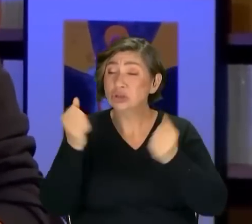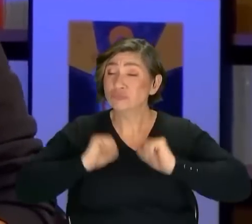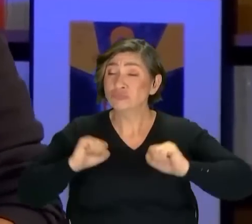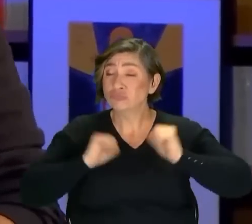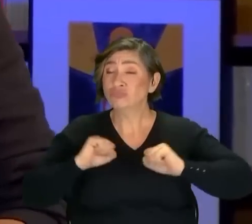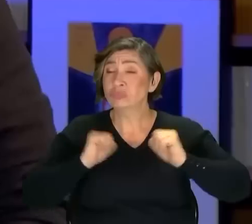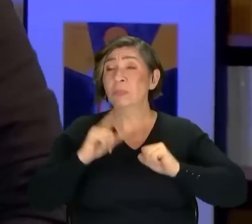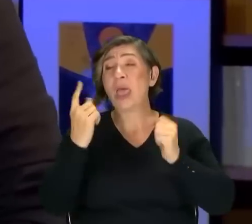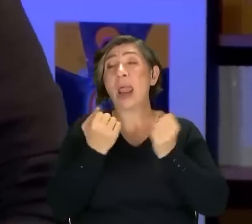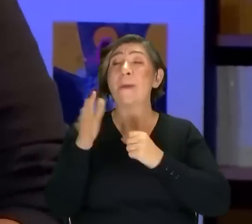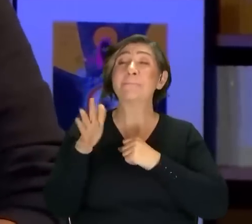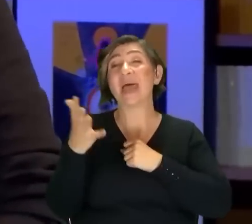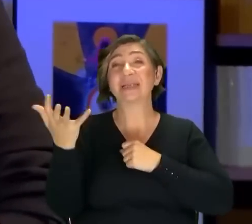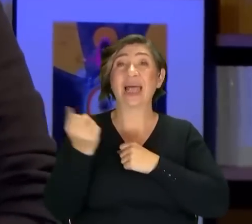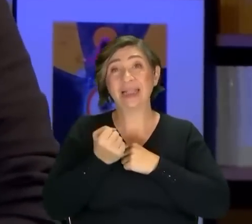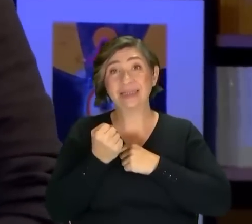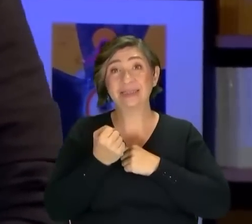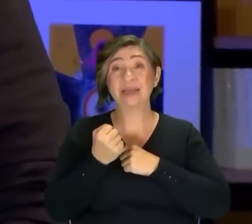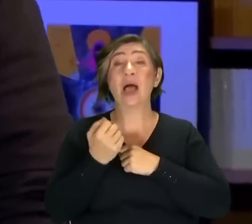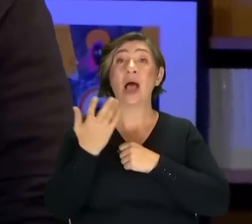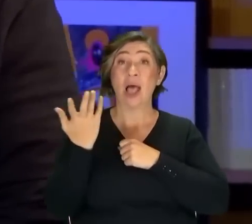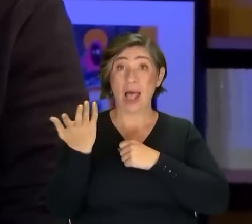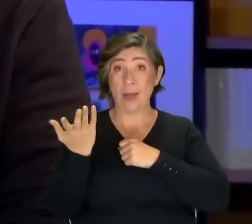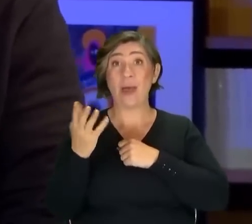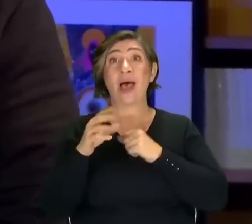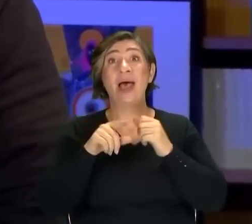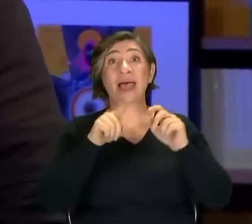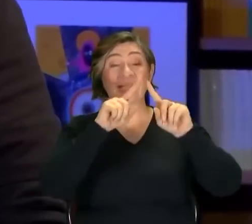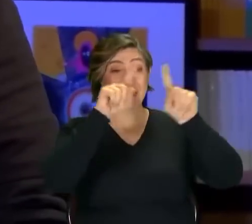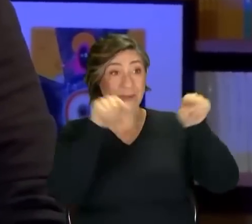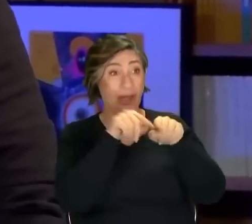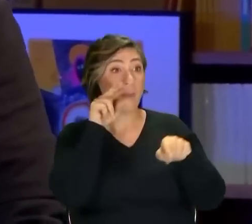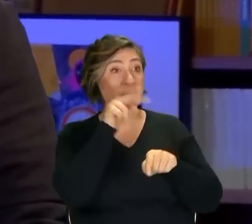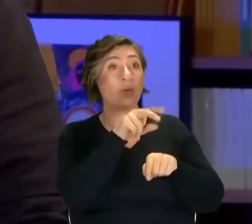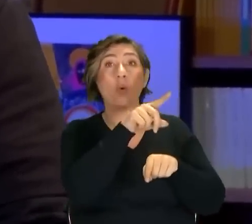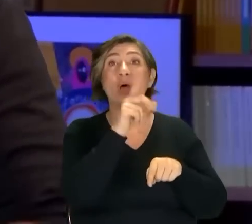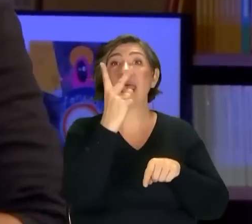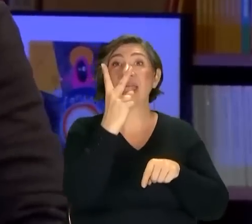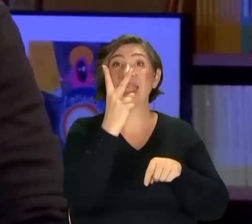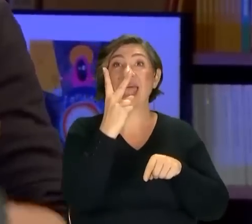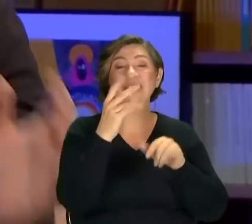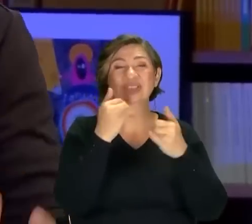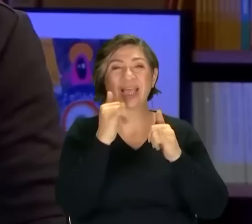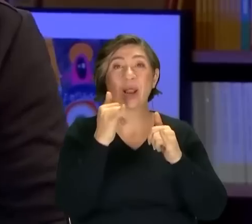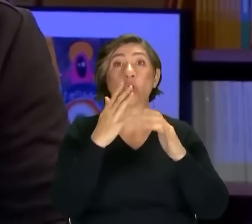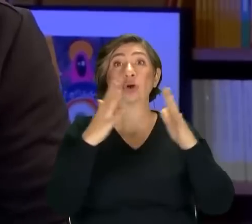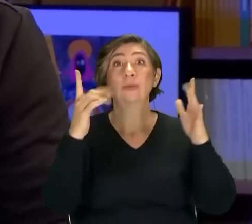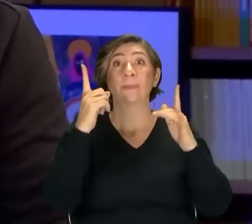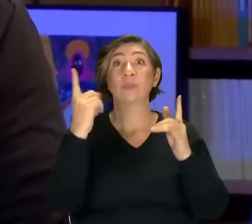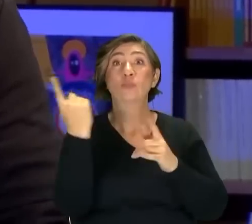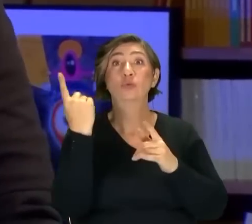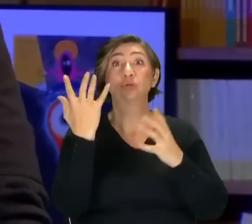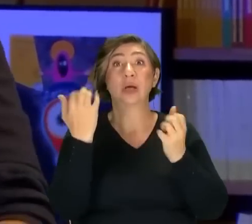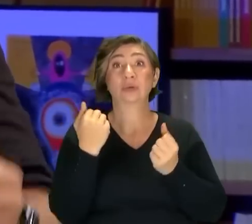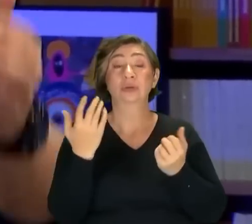belki bir araba alır mühendis hanımefendi. Ama mesela ekranda baktığı kız kendine 2 tane şakayla kocaman bir minibüs